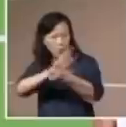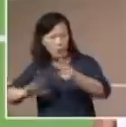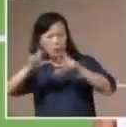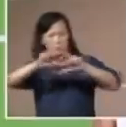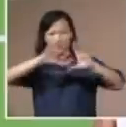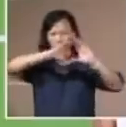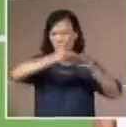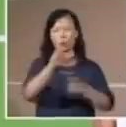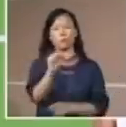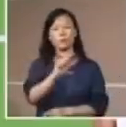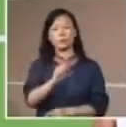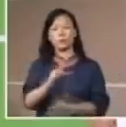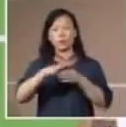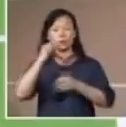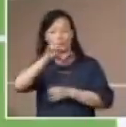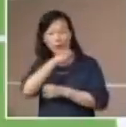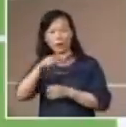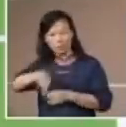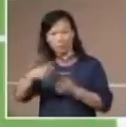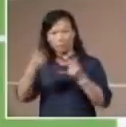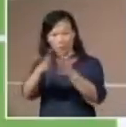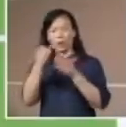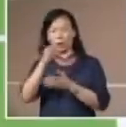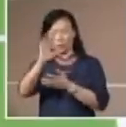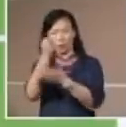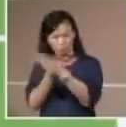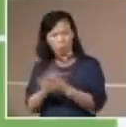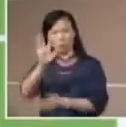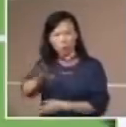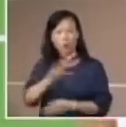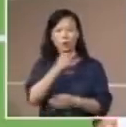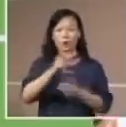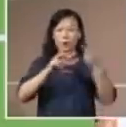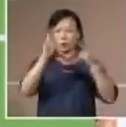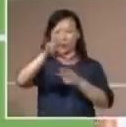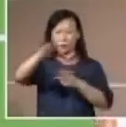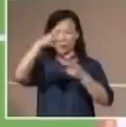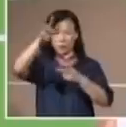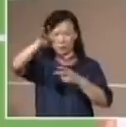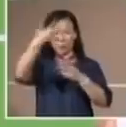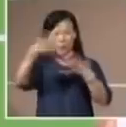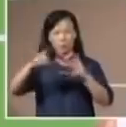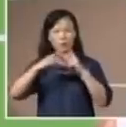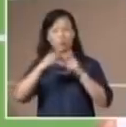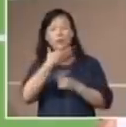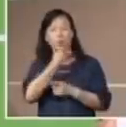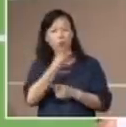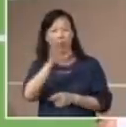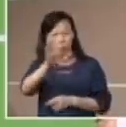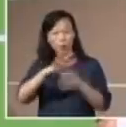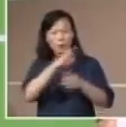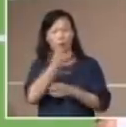响大国，但是台湾一定爱存在，是2300万人的幸福。台